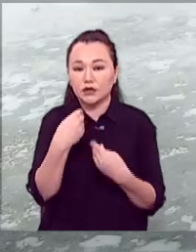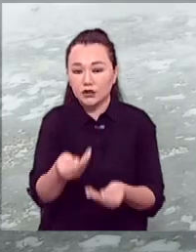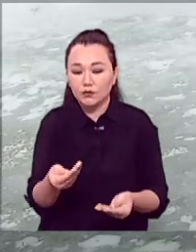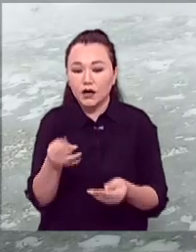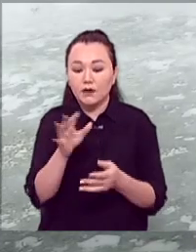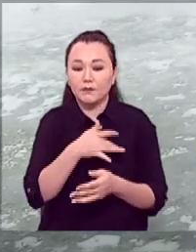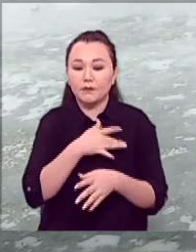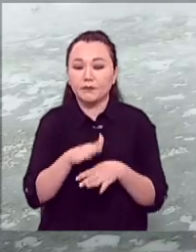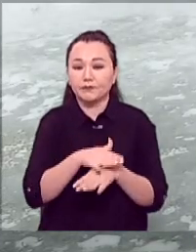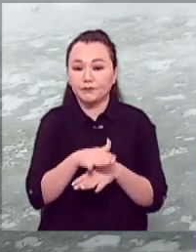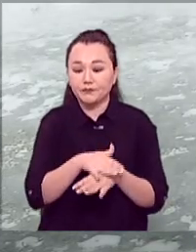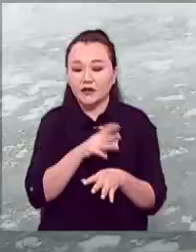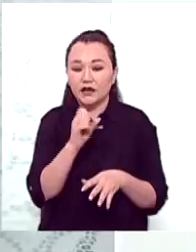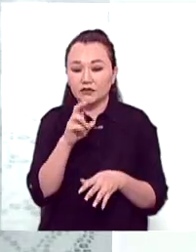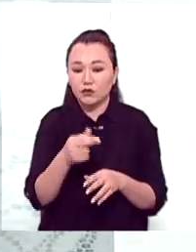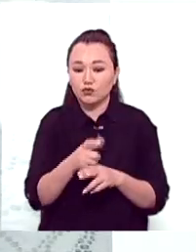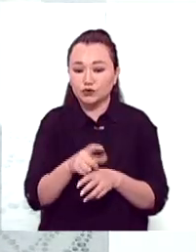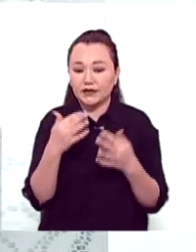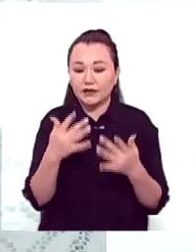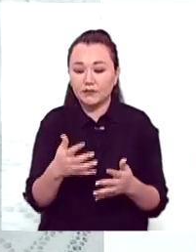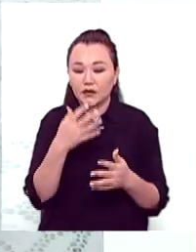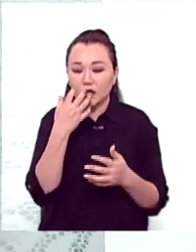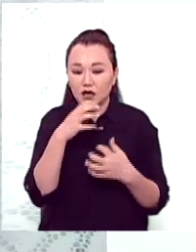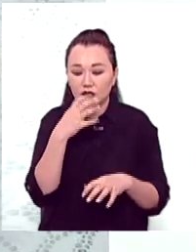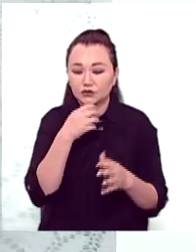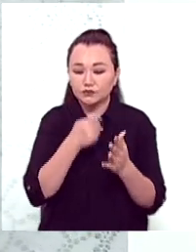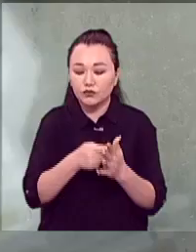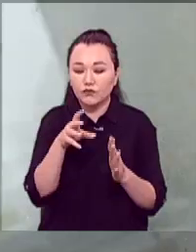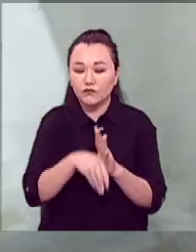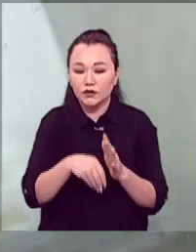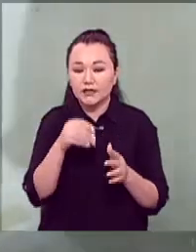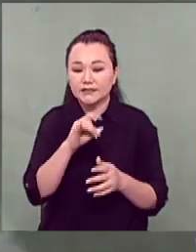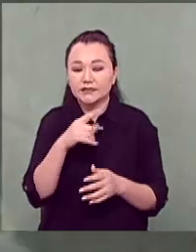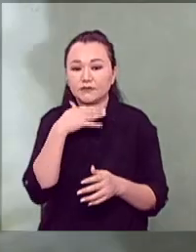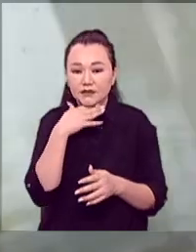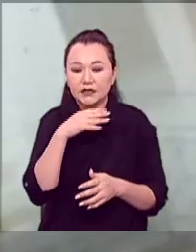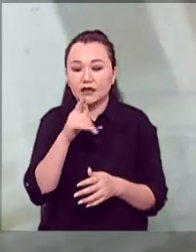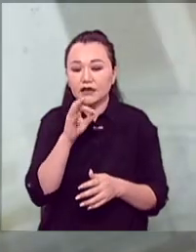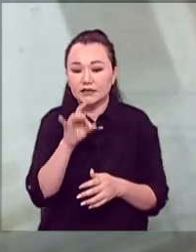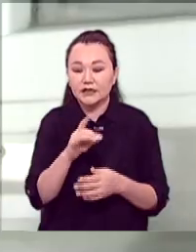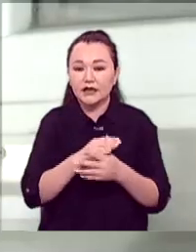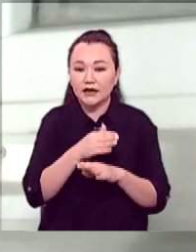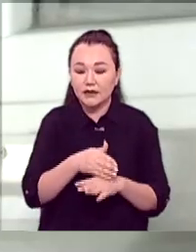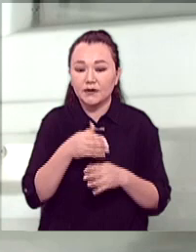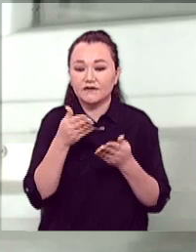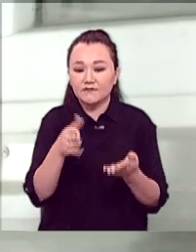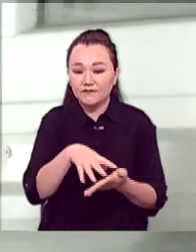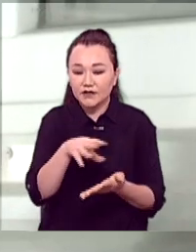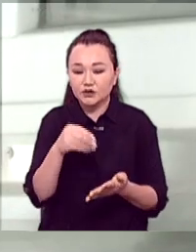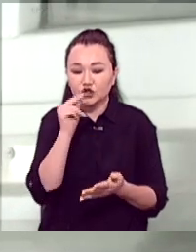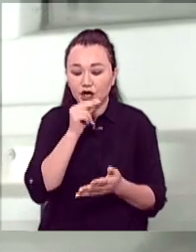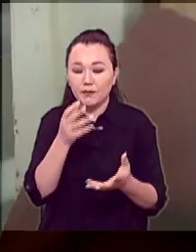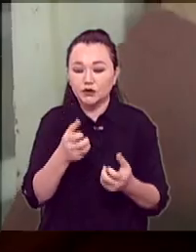благотворительная акция оказалась востребованной горячее питание куда входит блюдо из мяса гарнир хлеб выпечка и чай